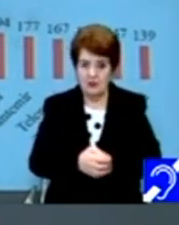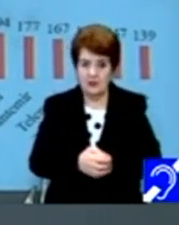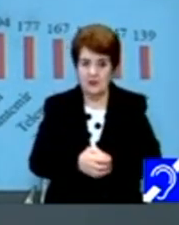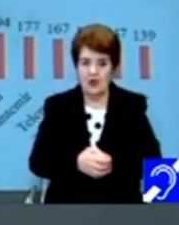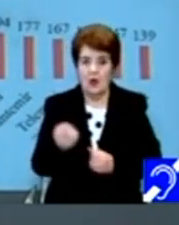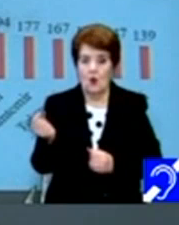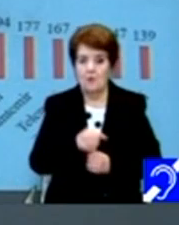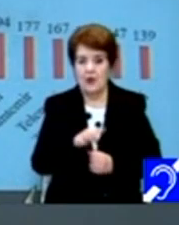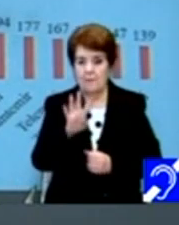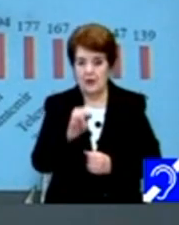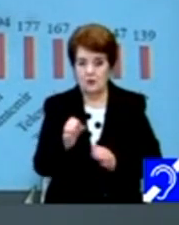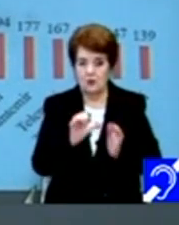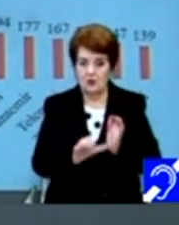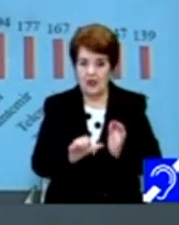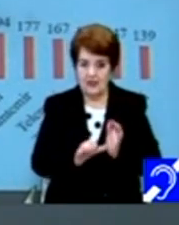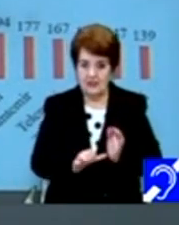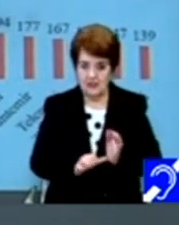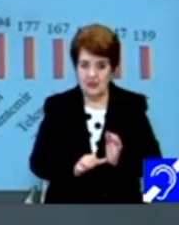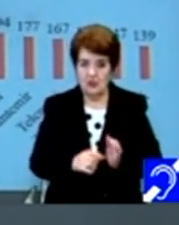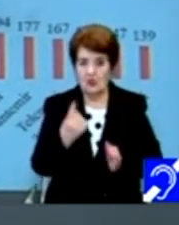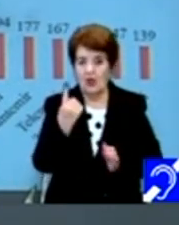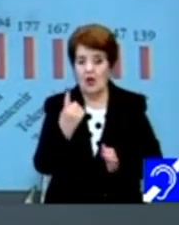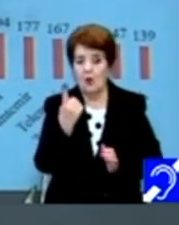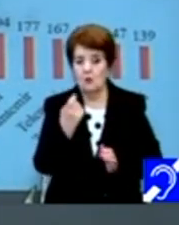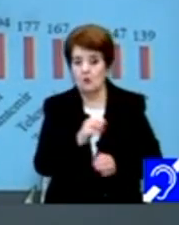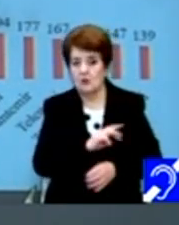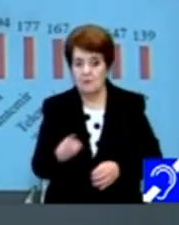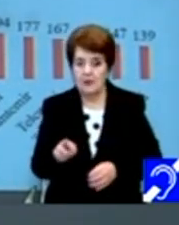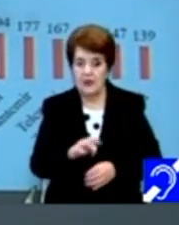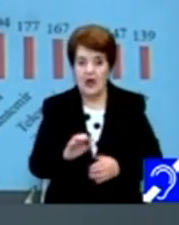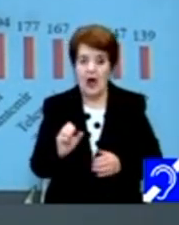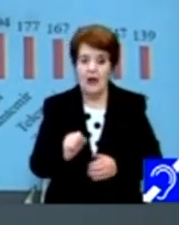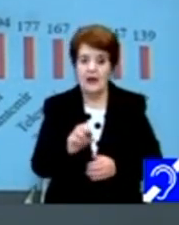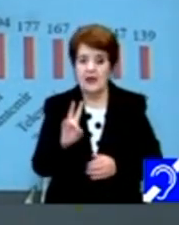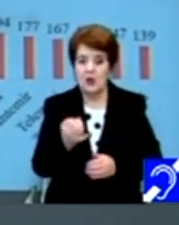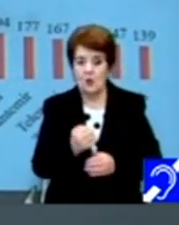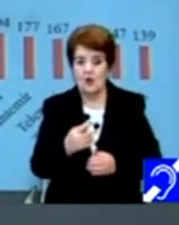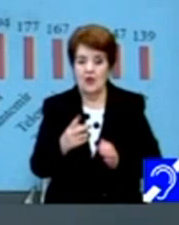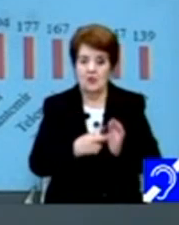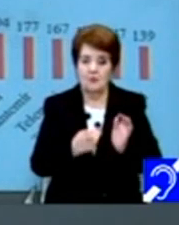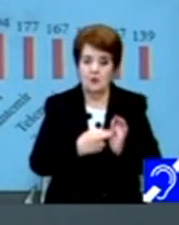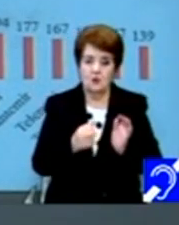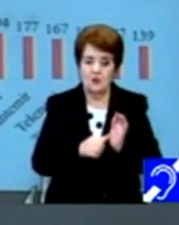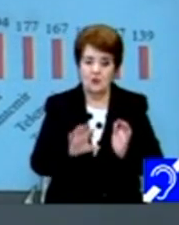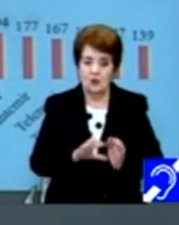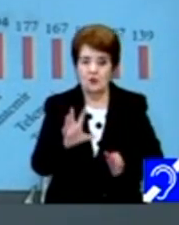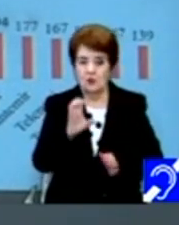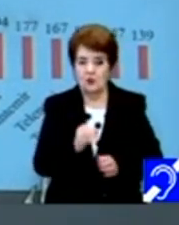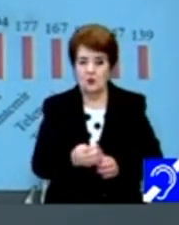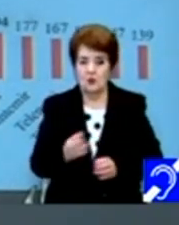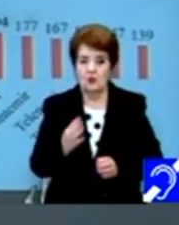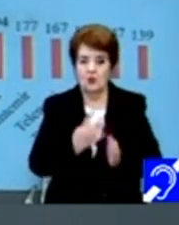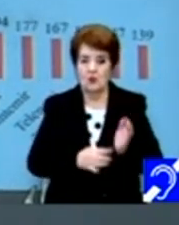fiind 1460 la 100.000 locuitori, în Anenii Noi 738, Iedeneț